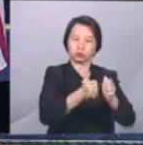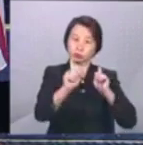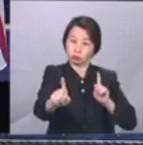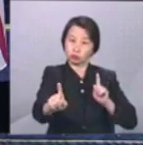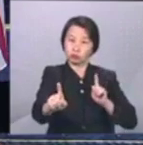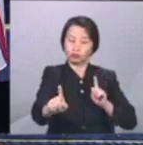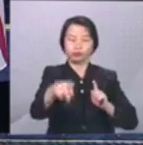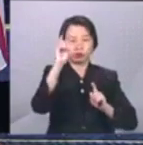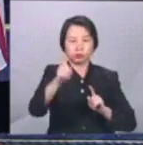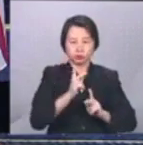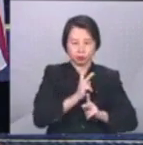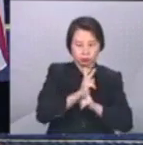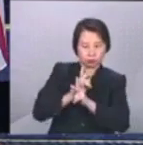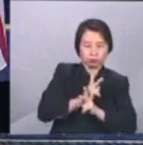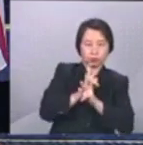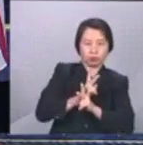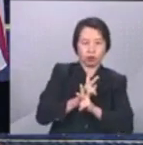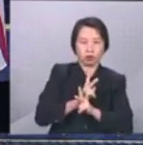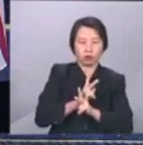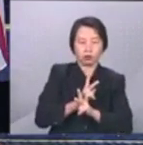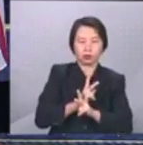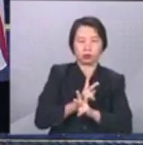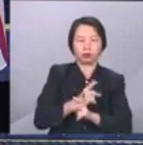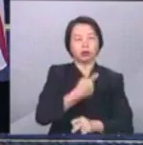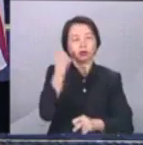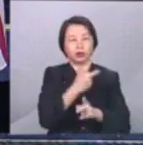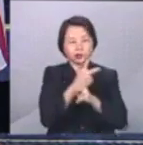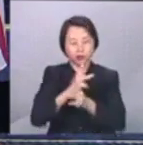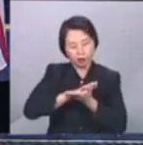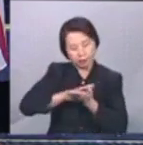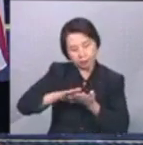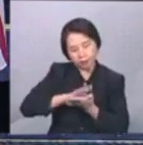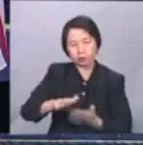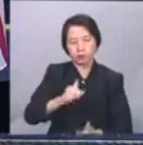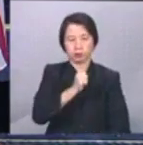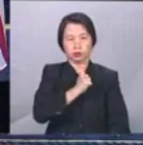Kita mesti menjaga, sentiasa menjaga kebersihan diri.